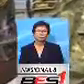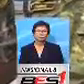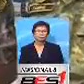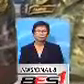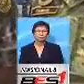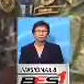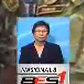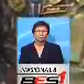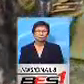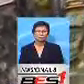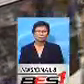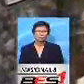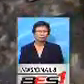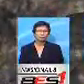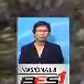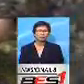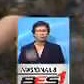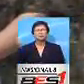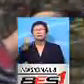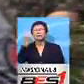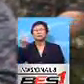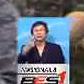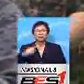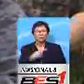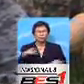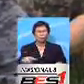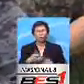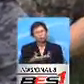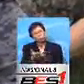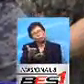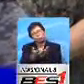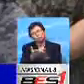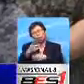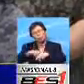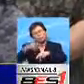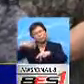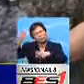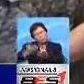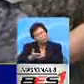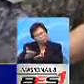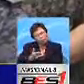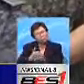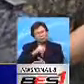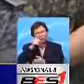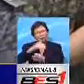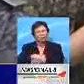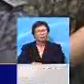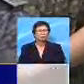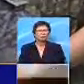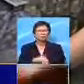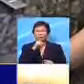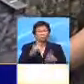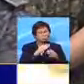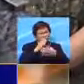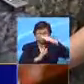ditahan akan sentiasa melakukan operasi berterusan dari masa ke semasa tidak akan habis di sini saja Kita